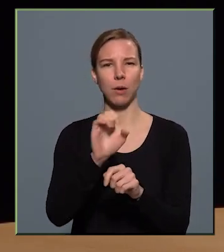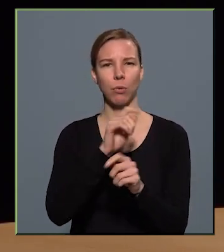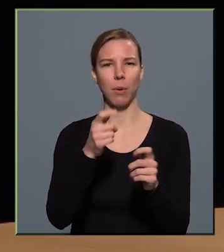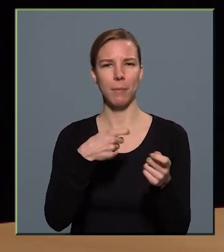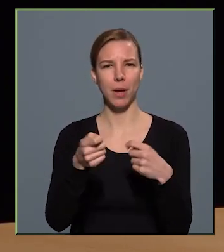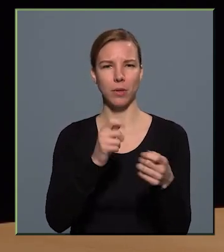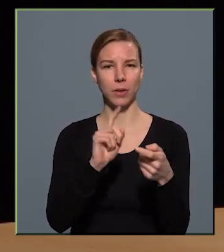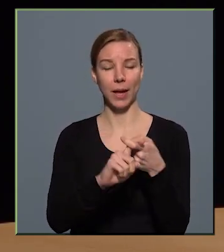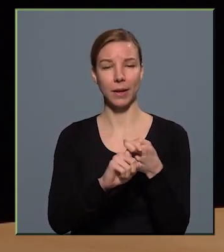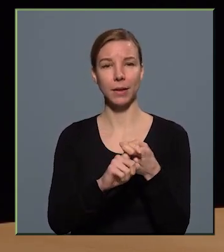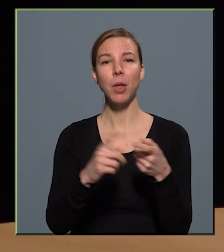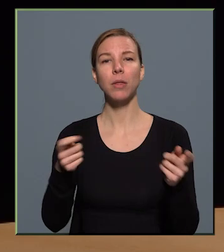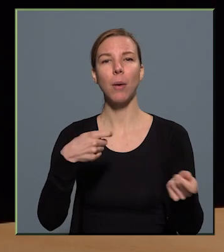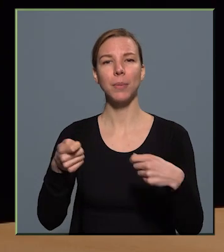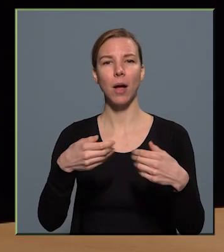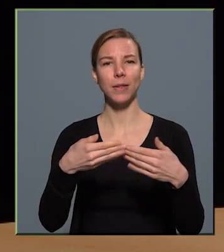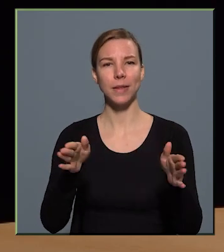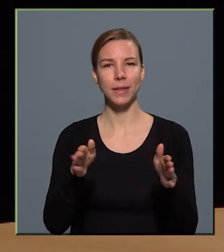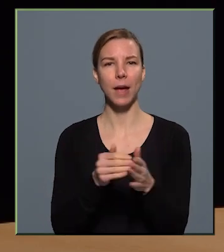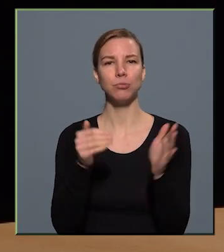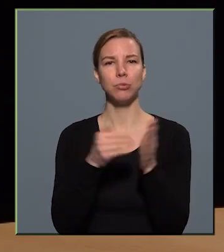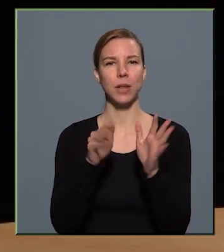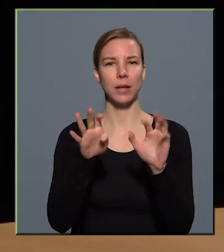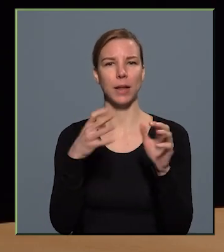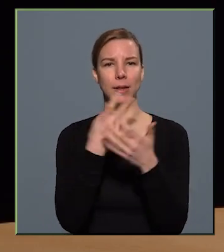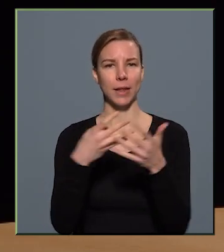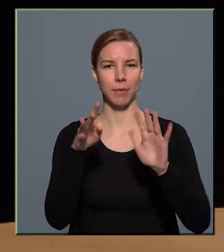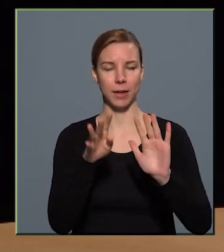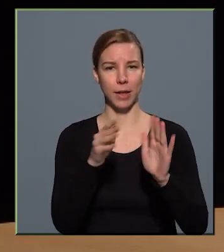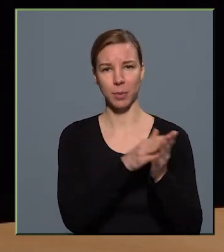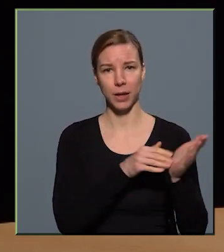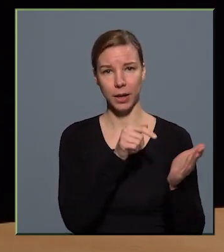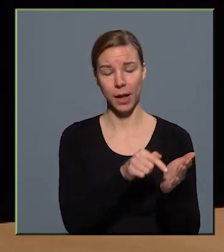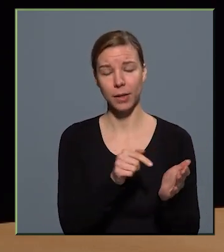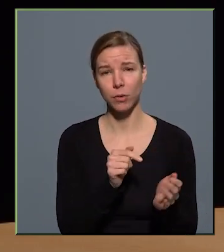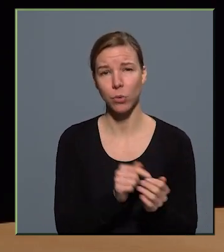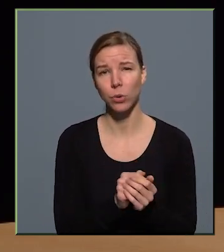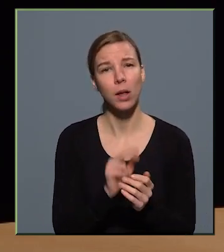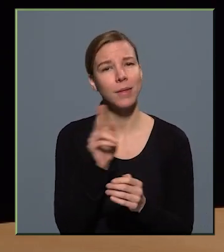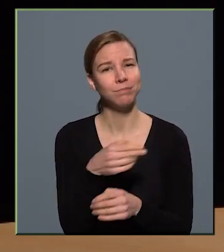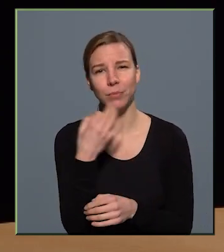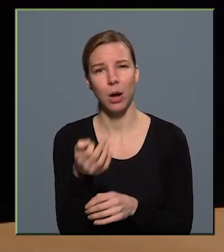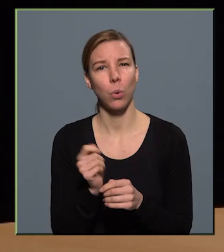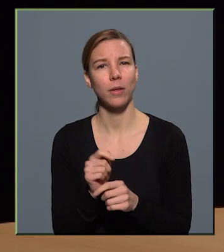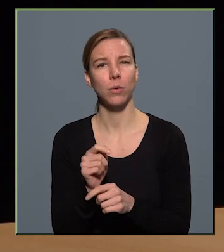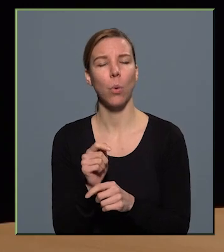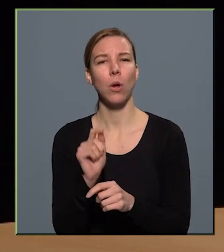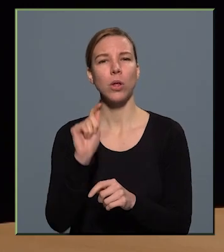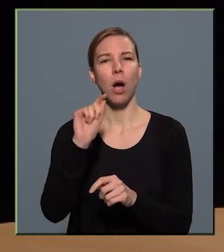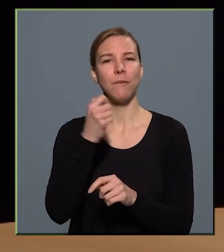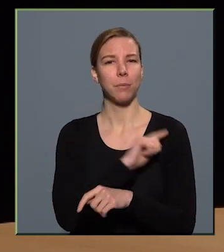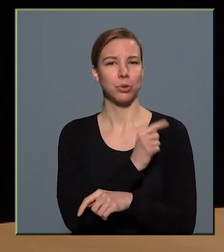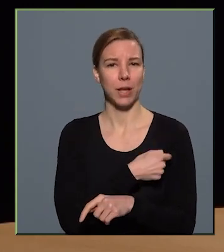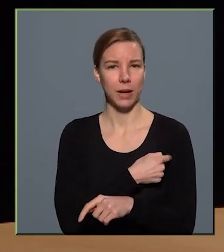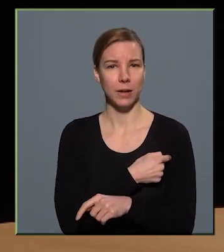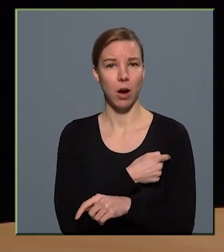99-ben kezdődik ez arról szól, hogy tulajdonképpen az villamosenergia és a